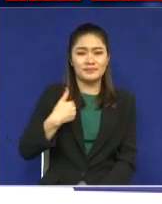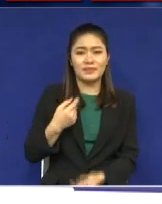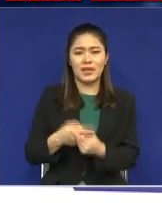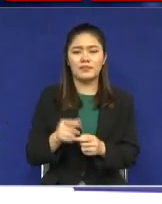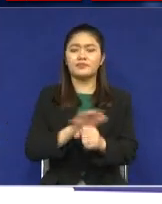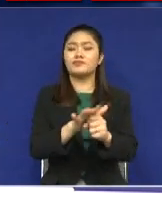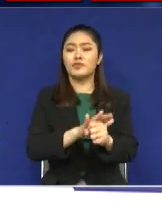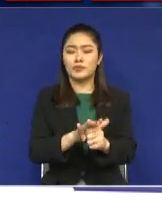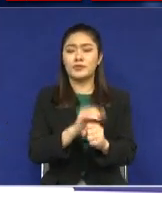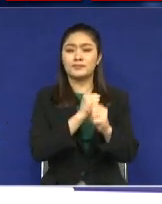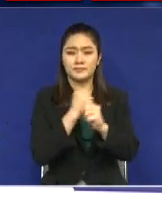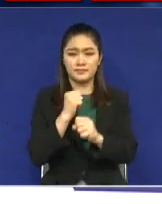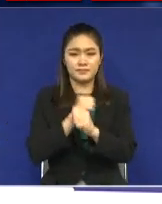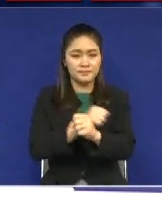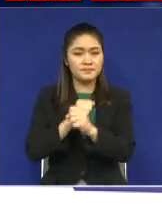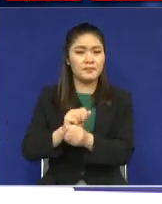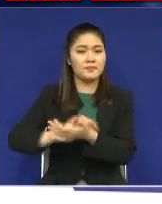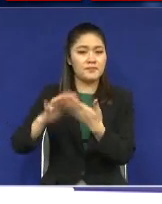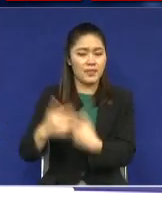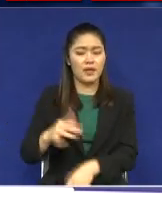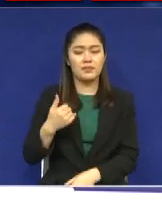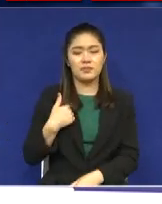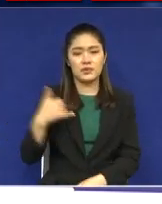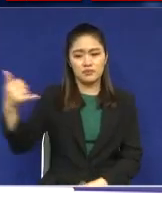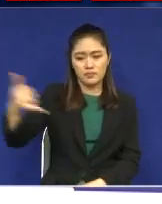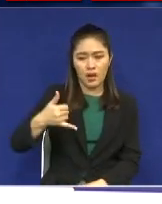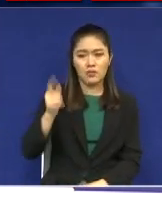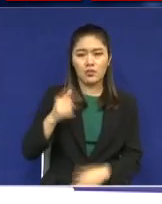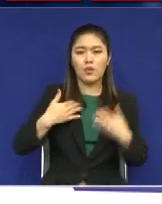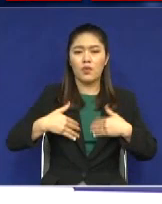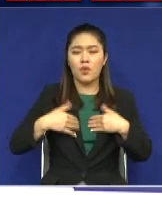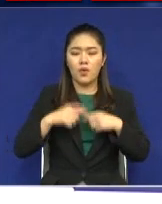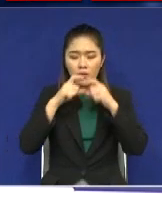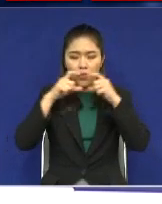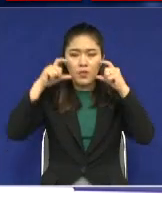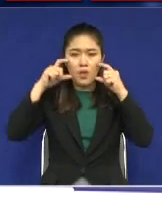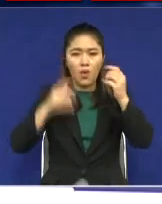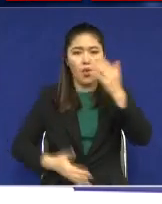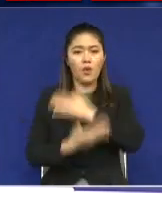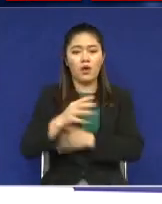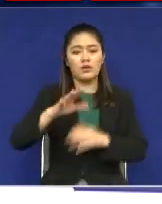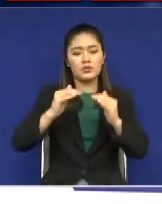ม่เยอะละนะครับถ้ามีหลุดเข้ามาการใส่หน้ากากผ้าจะลดโอกาสที่จะ